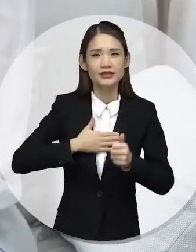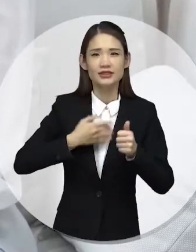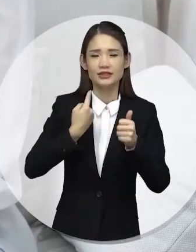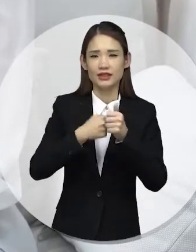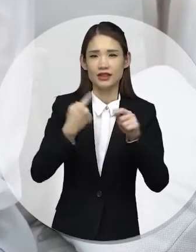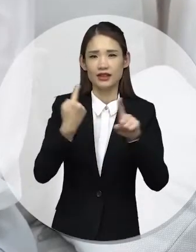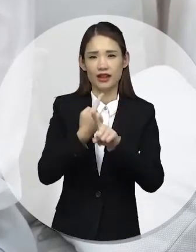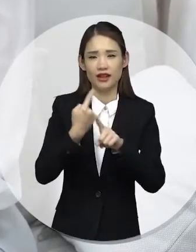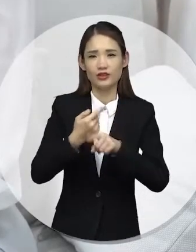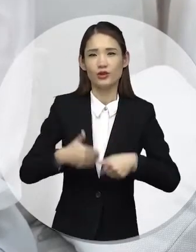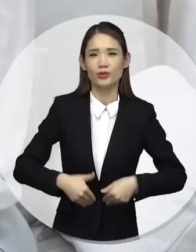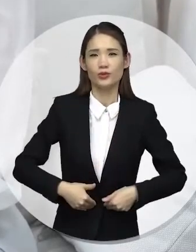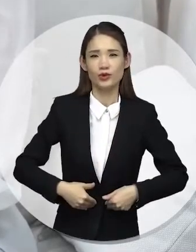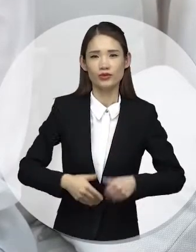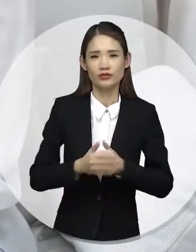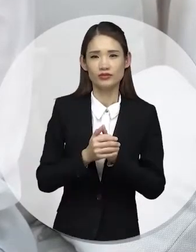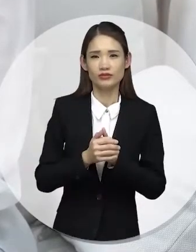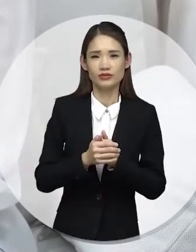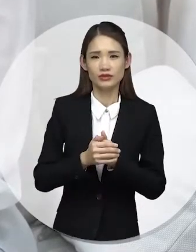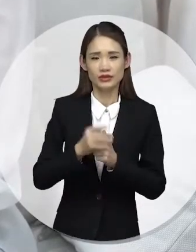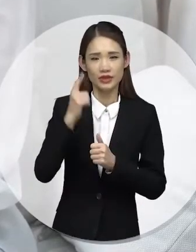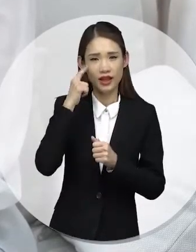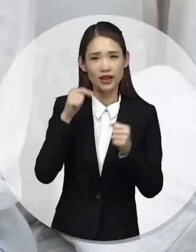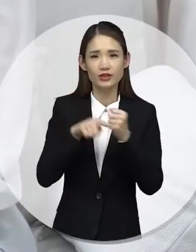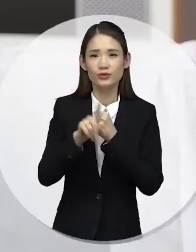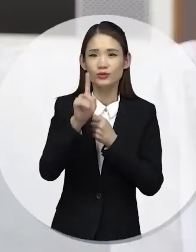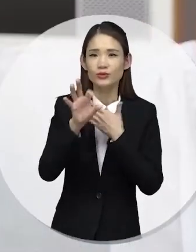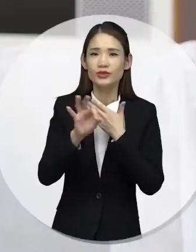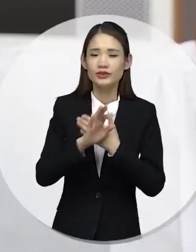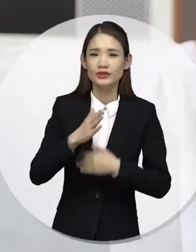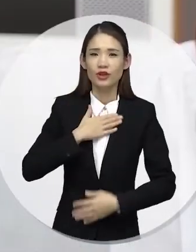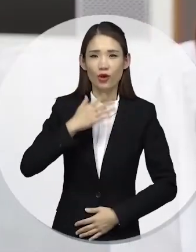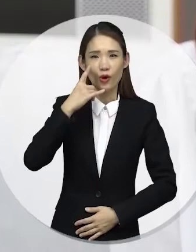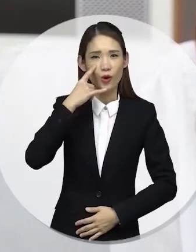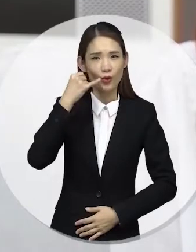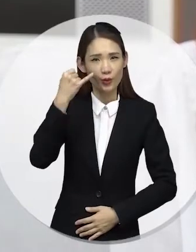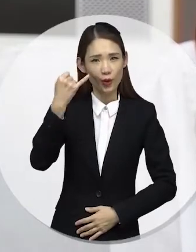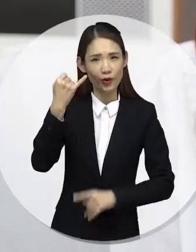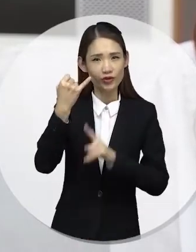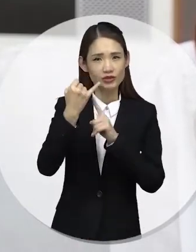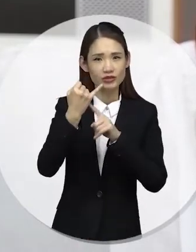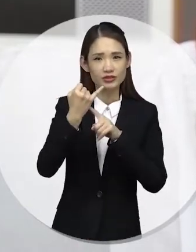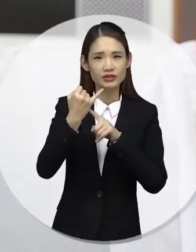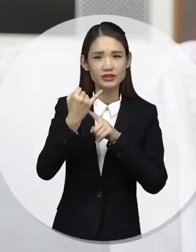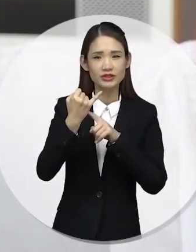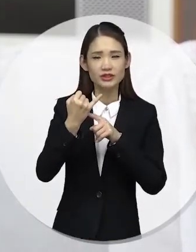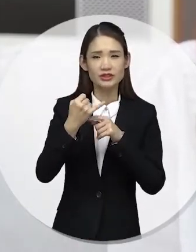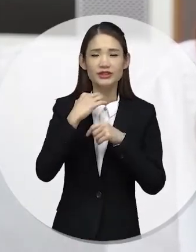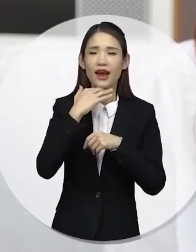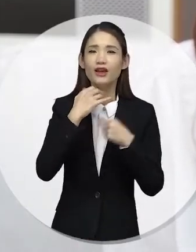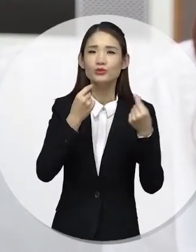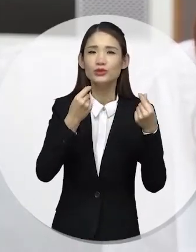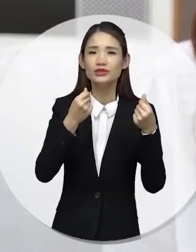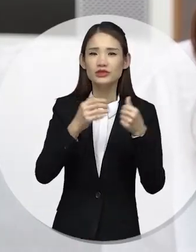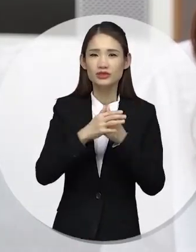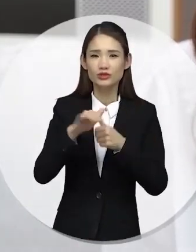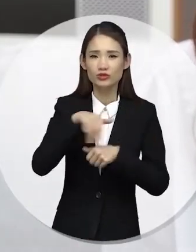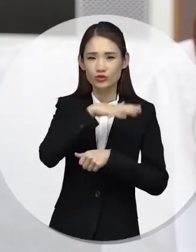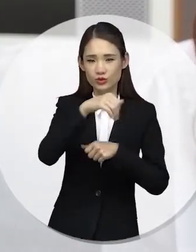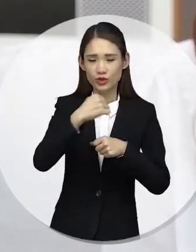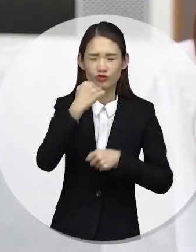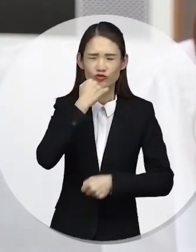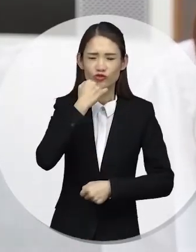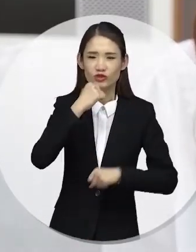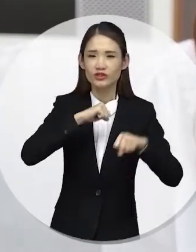정말 시급하다고 생각을 하는데 이렇게 생각하게 된 이유는 저의 어머니 뻘 되는 분이 주변에서